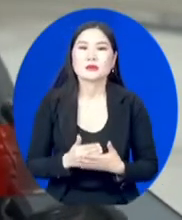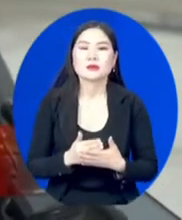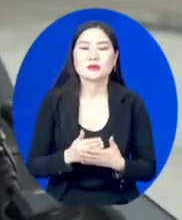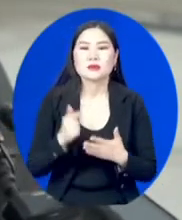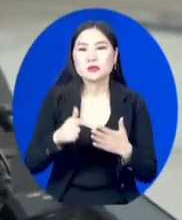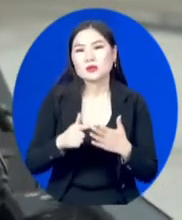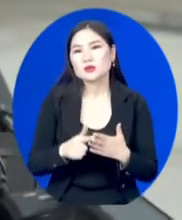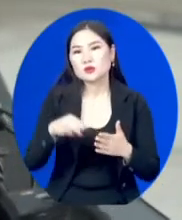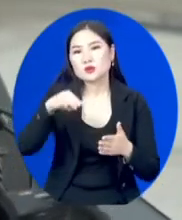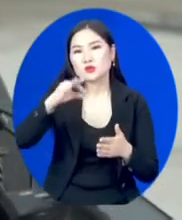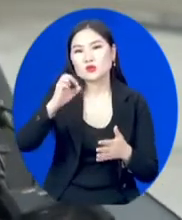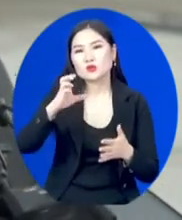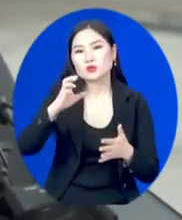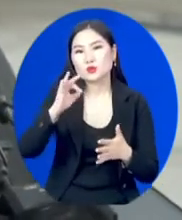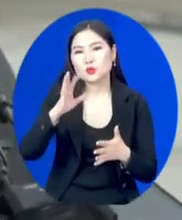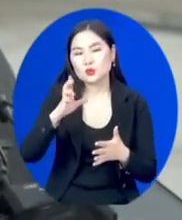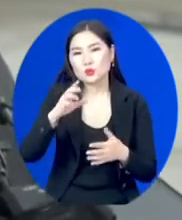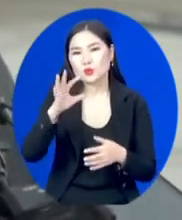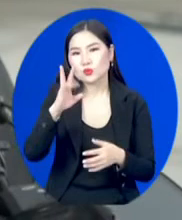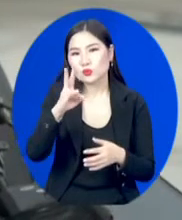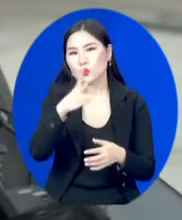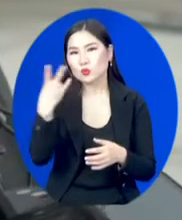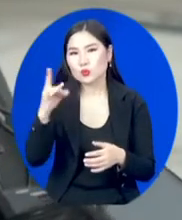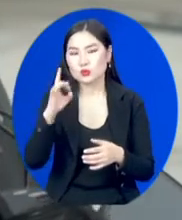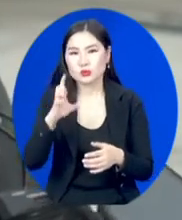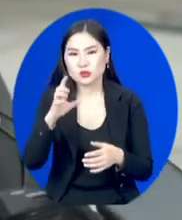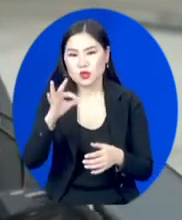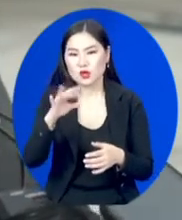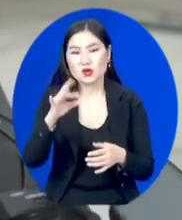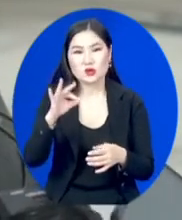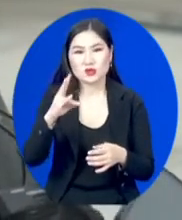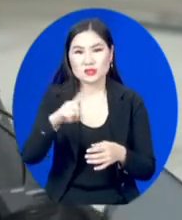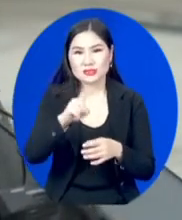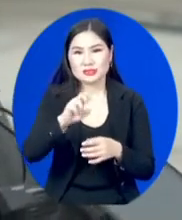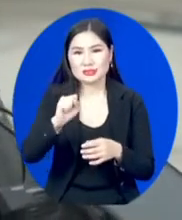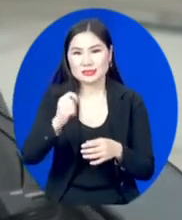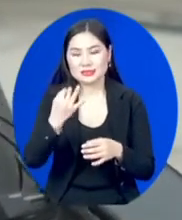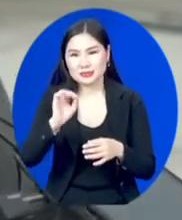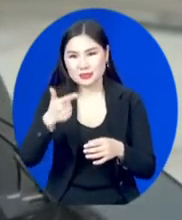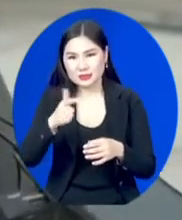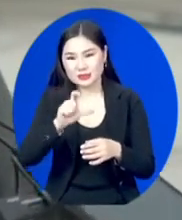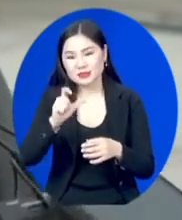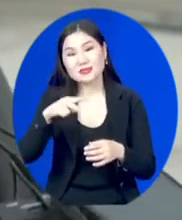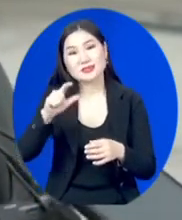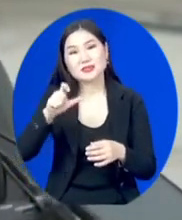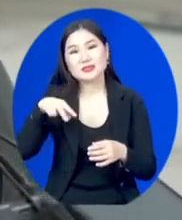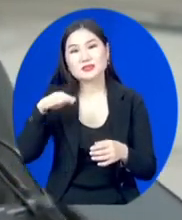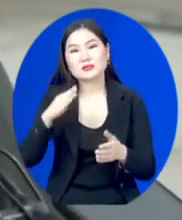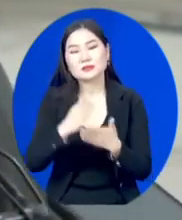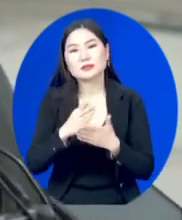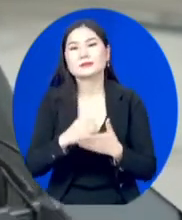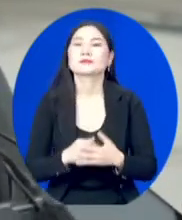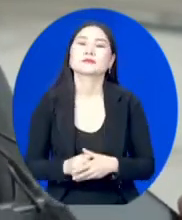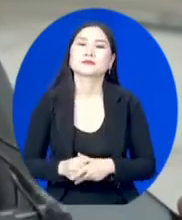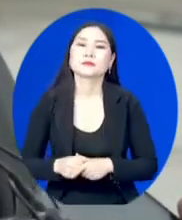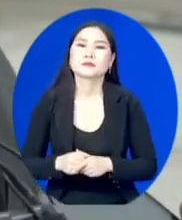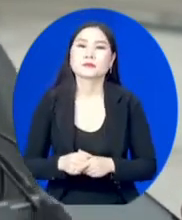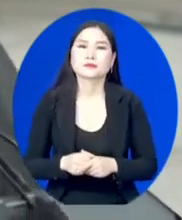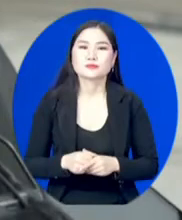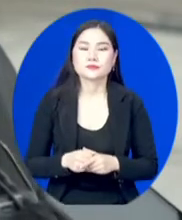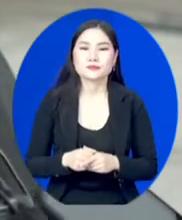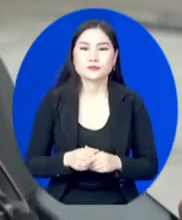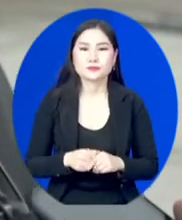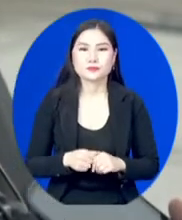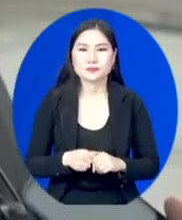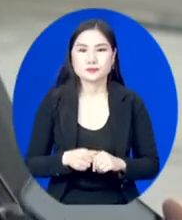ихээхэн хэмжээний одоо яг томоохон орон зайг эзэлж байгаа учраас энэ өөрөө бас манай Монгол улсын үндэсний аюулгүй байдлыг томоохон одоо бодит